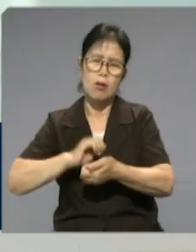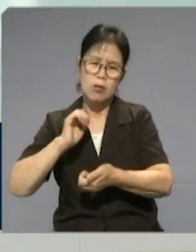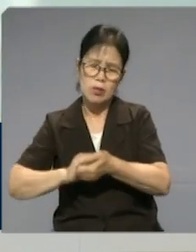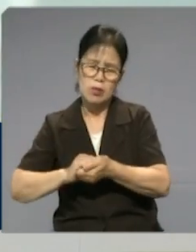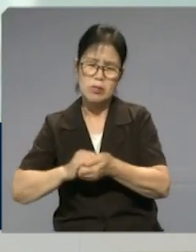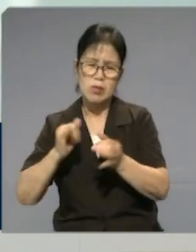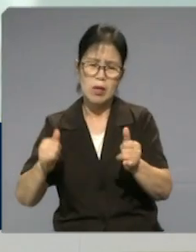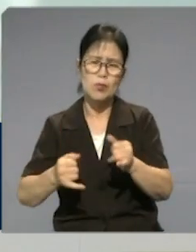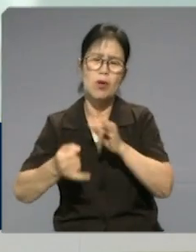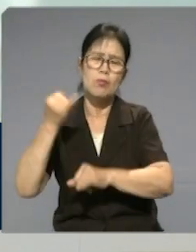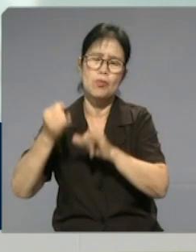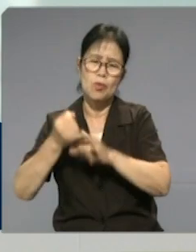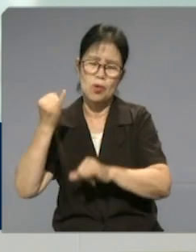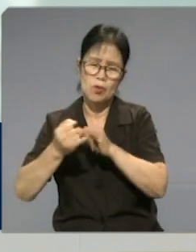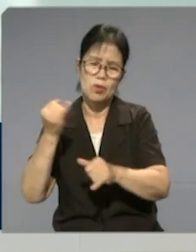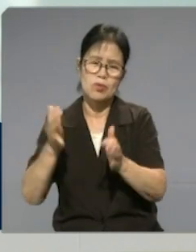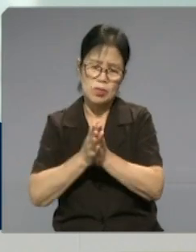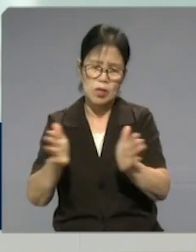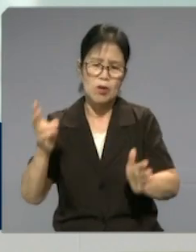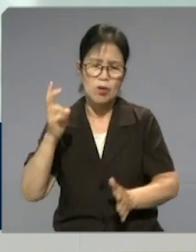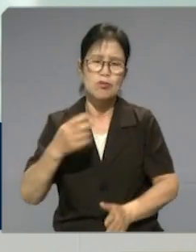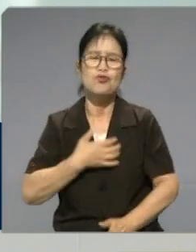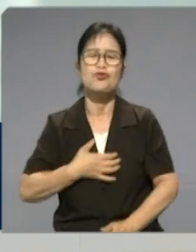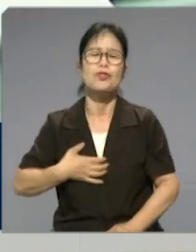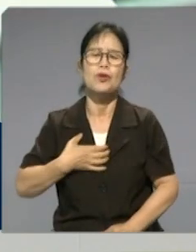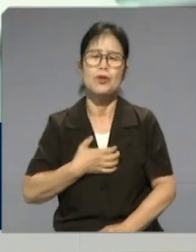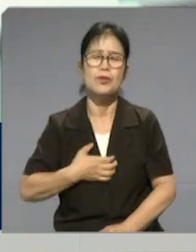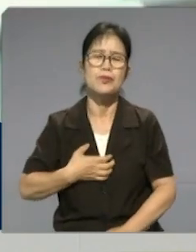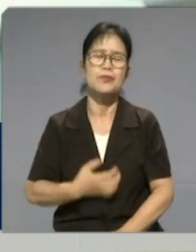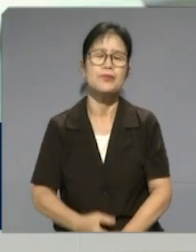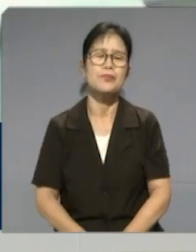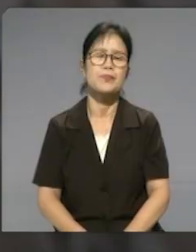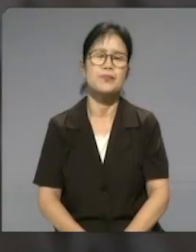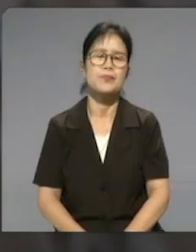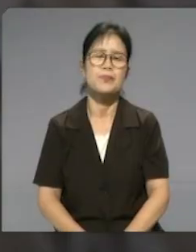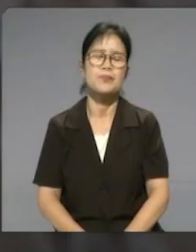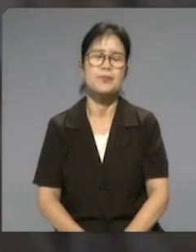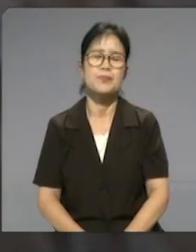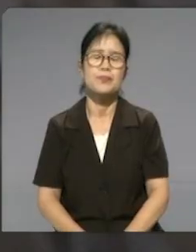부실이 본격화되는 건 아닌지 우려됩니다. 최한성 기자입니다.